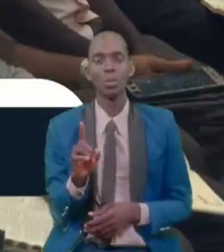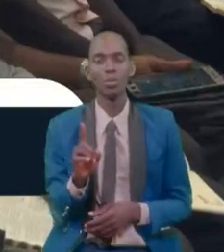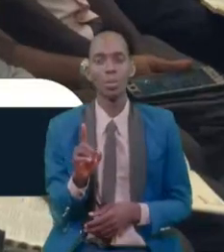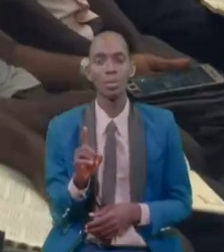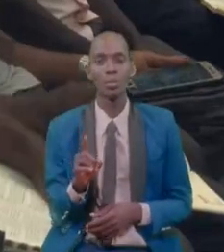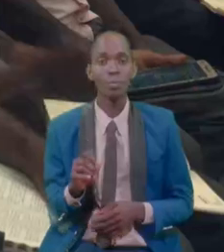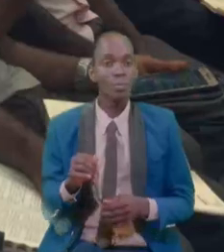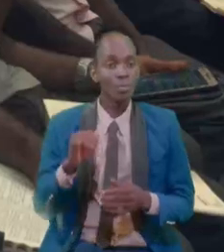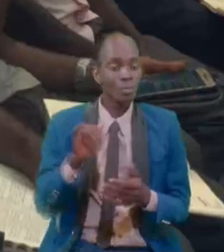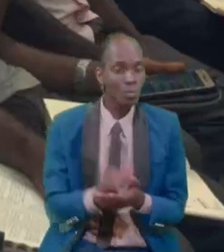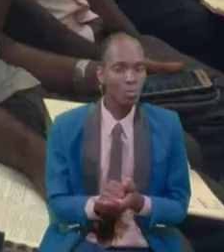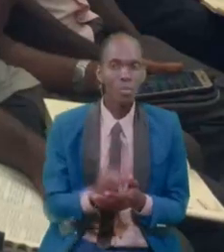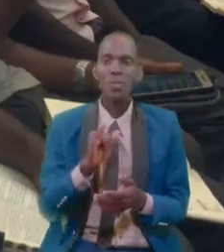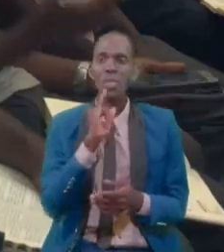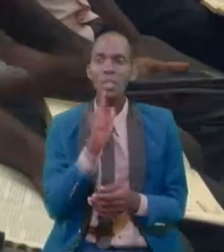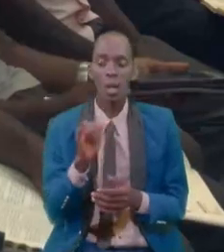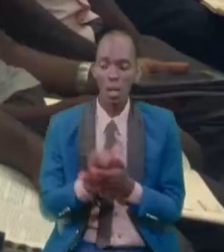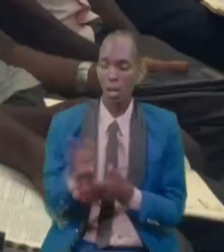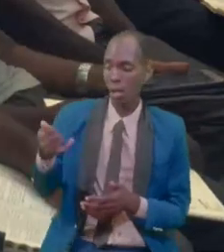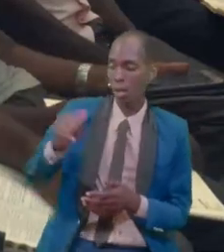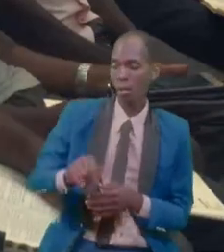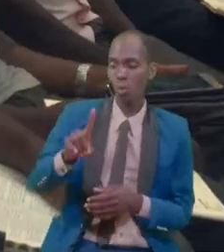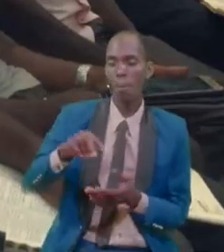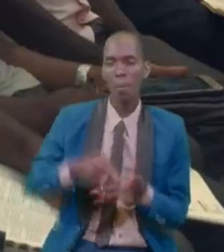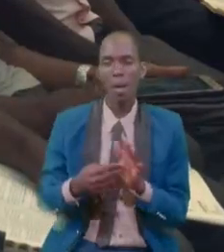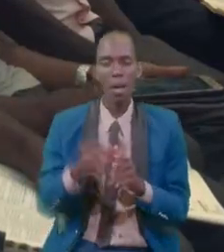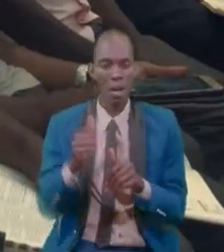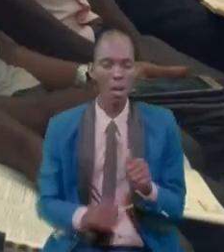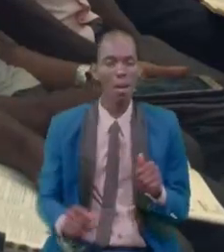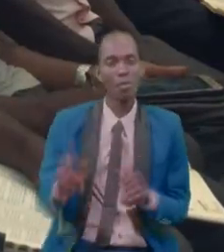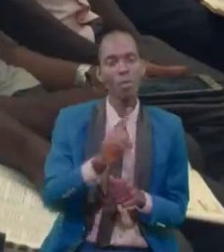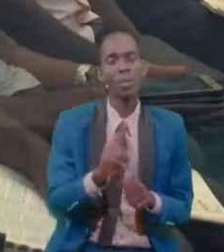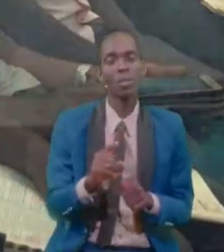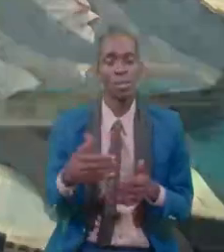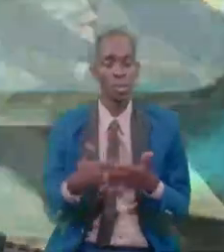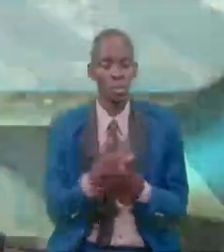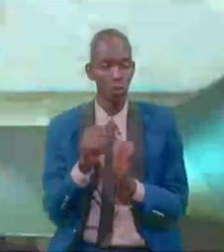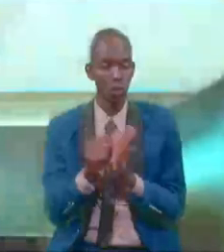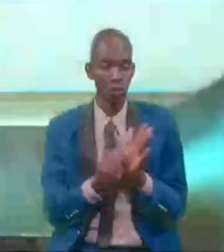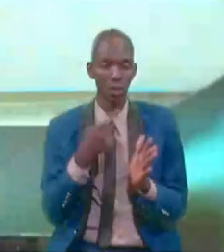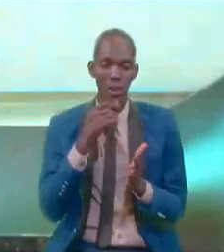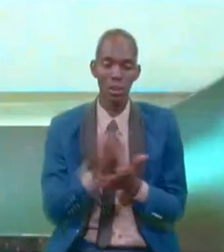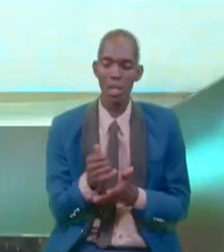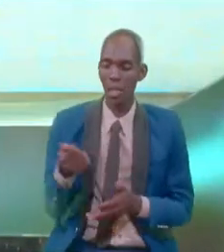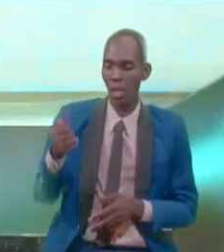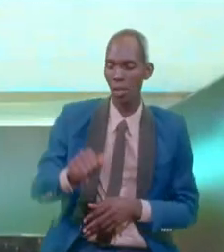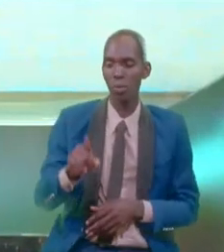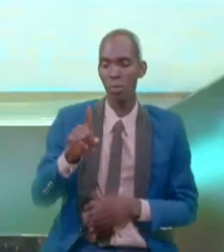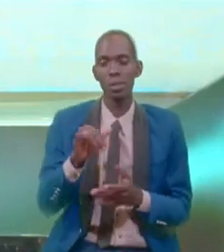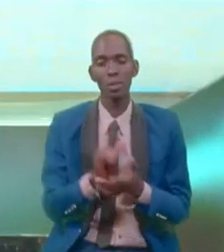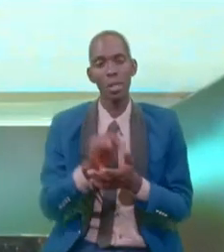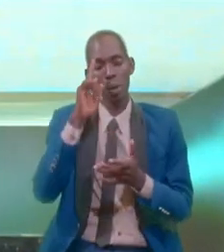quiconque, c'est tout homme, c'est quiconque de ce nombre, maintenant le Nouveau Testament, afin que quiconque croit en